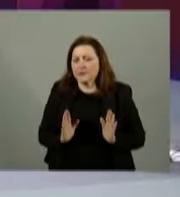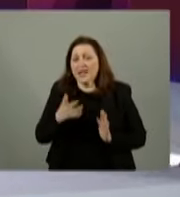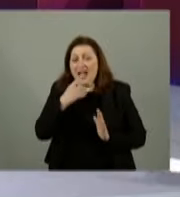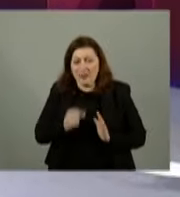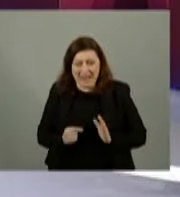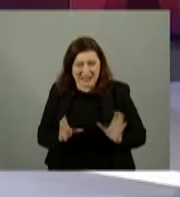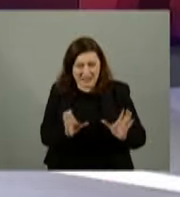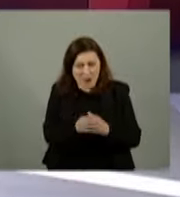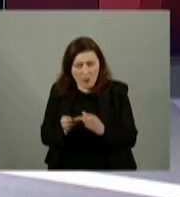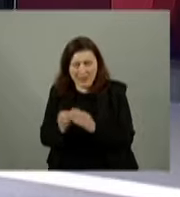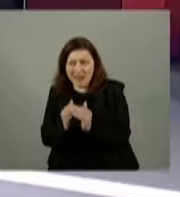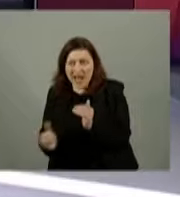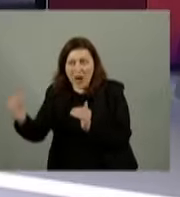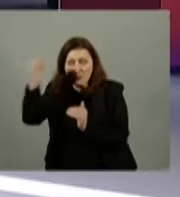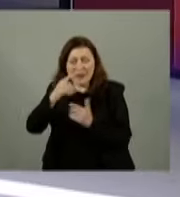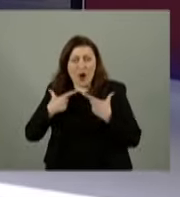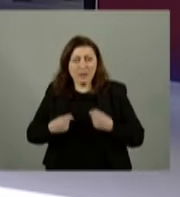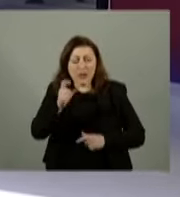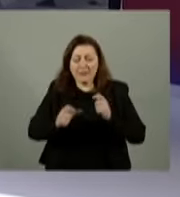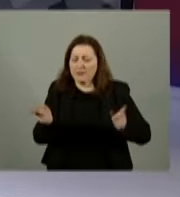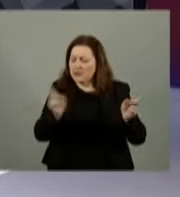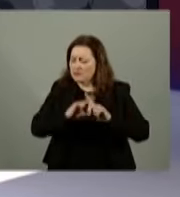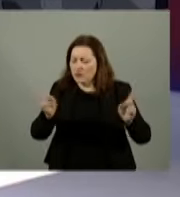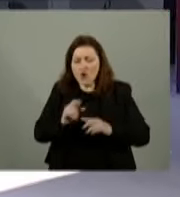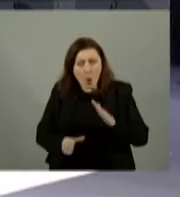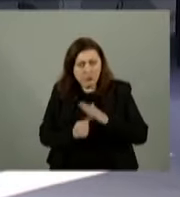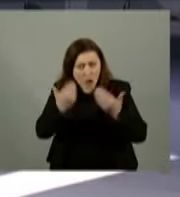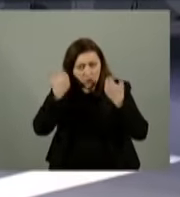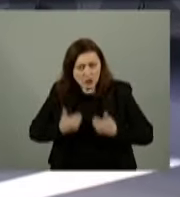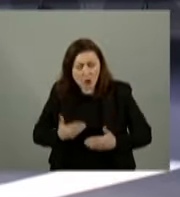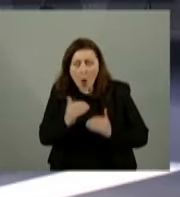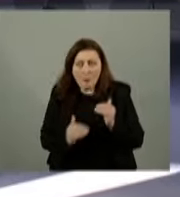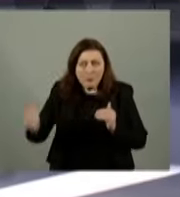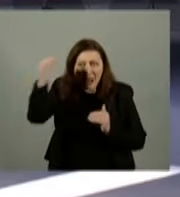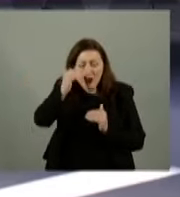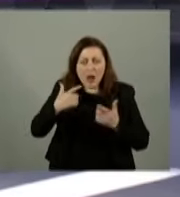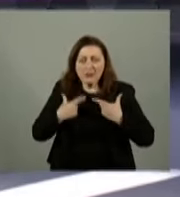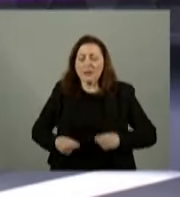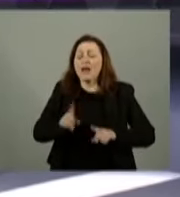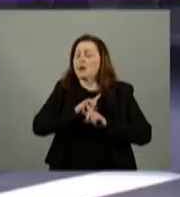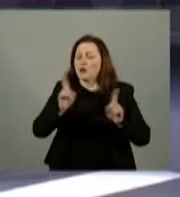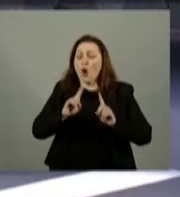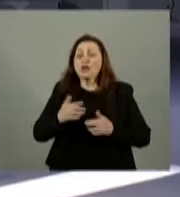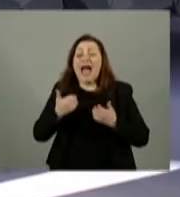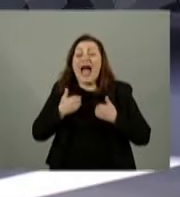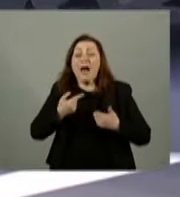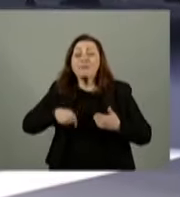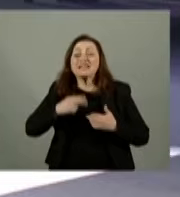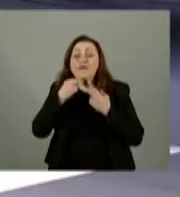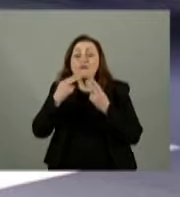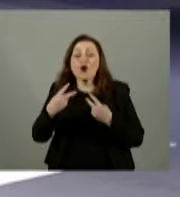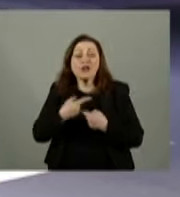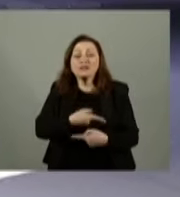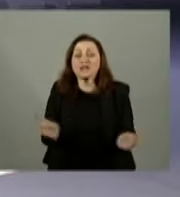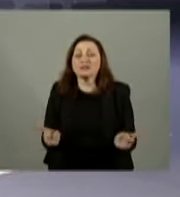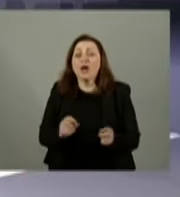του, λέει ότι αν όμως έχω φταίξει, θα το διορθώσω. Και εδώ είναι βαθιά πολιτικό αυτό, διότι σημαίνει στον κύριο Κασελάκη ένα κομμάτι. Ο κύριος